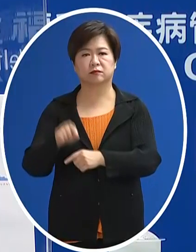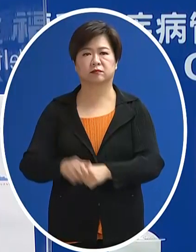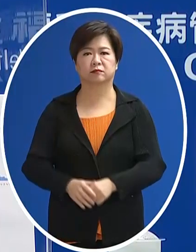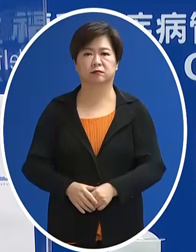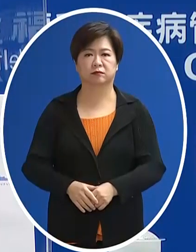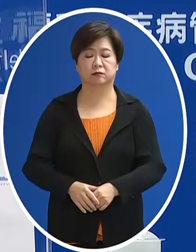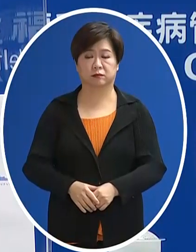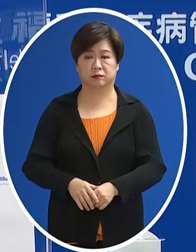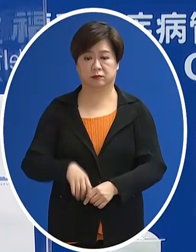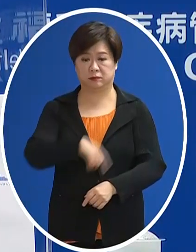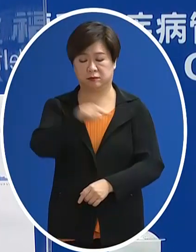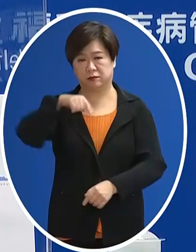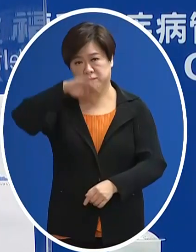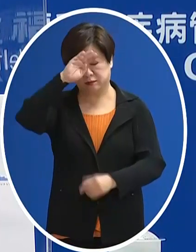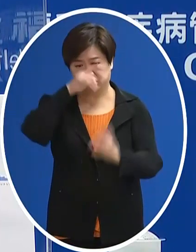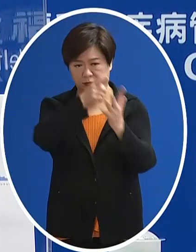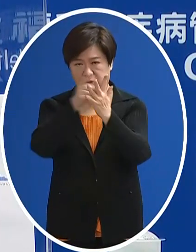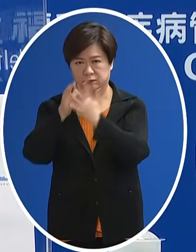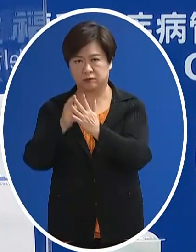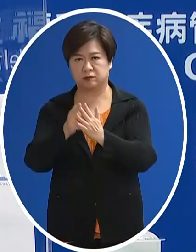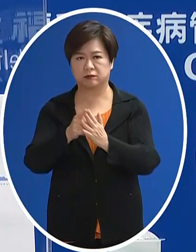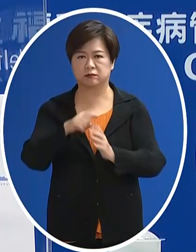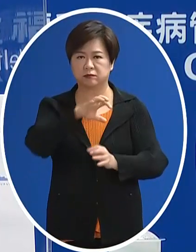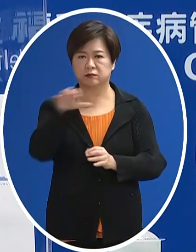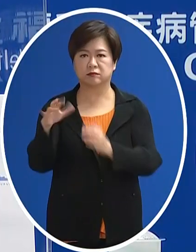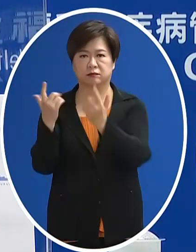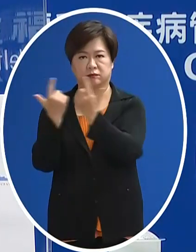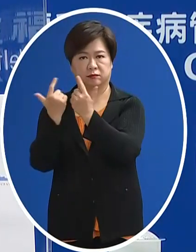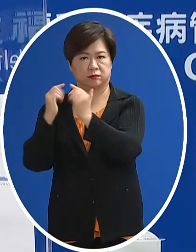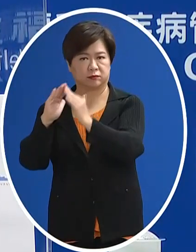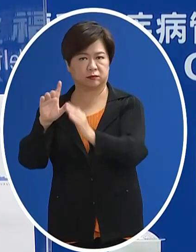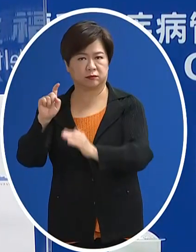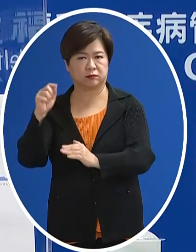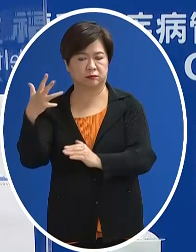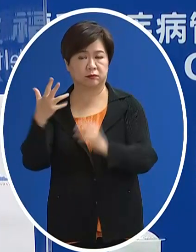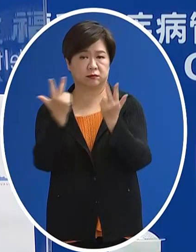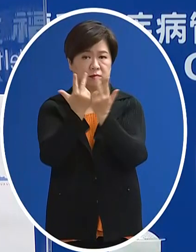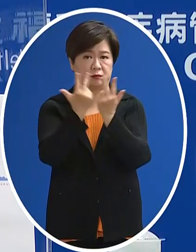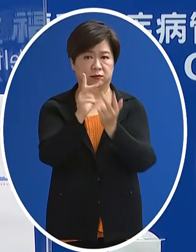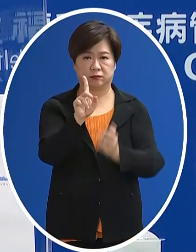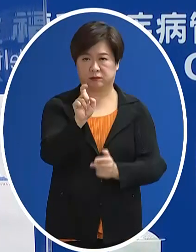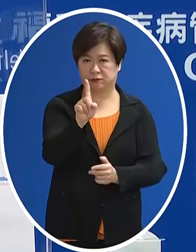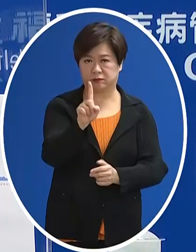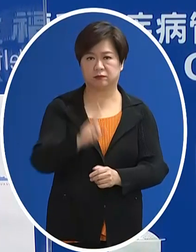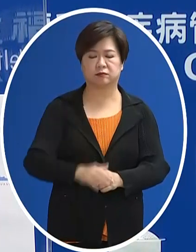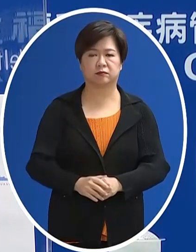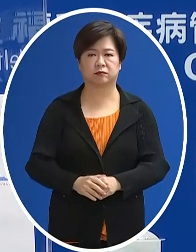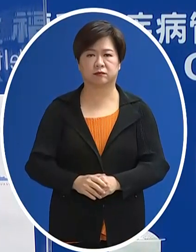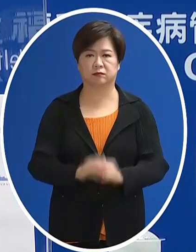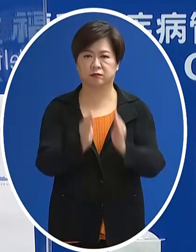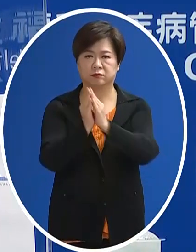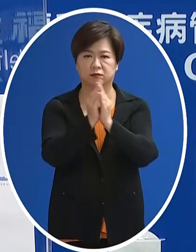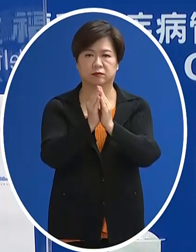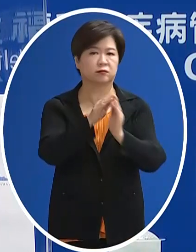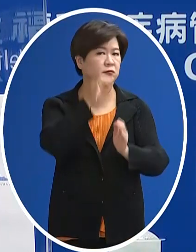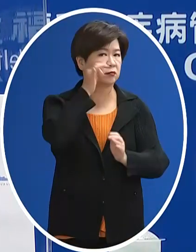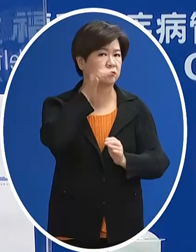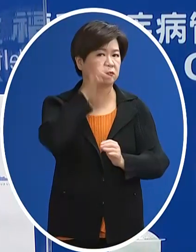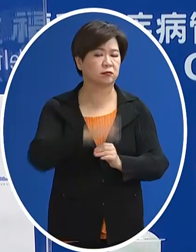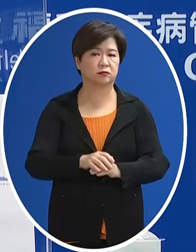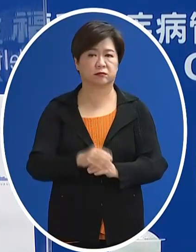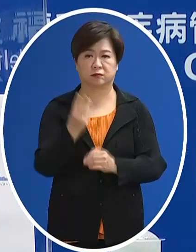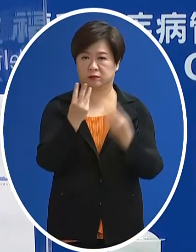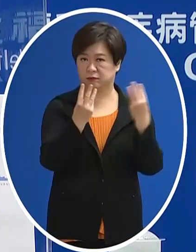这些确定的病例里面居住的县市台北市18例，新北市11例，桃园市彰化县